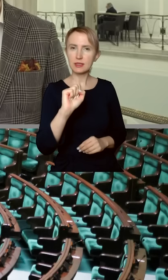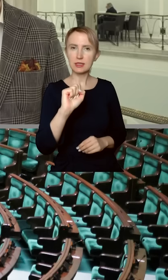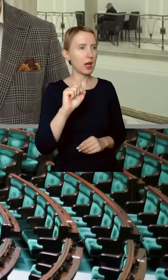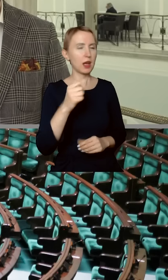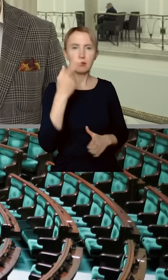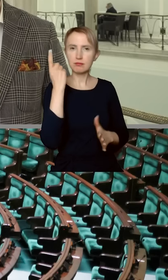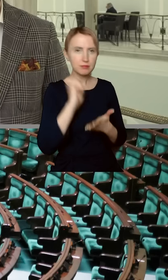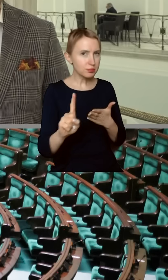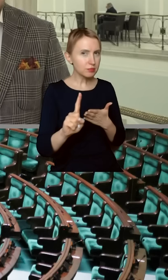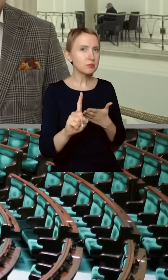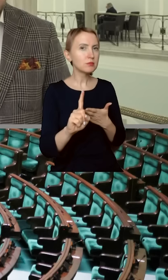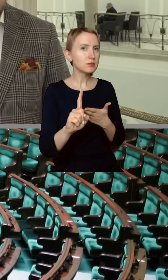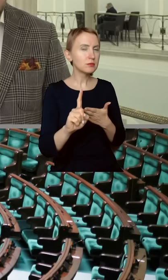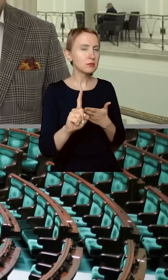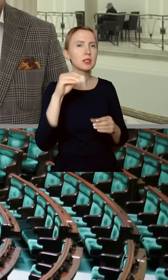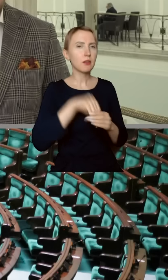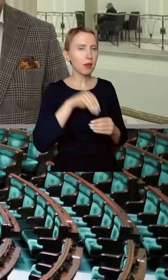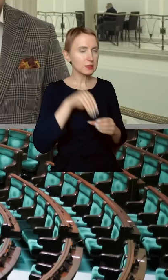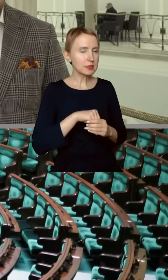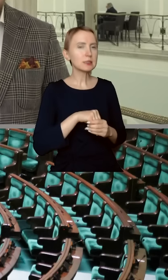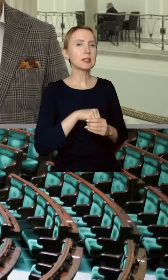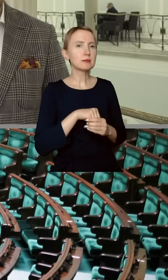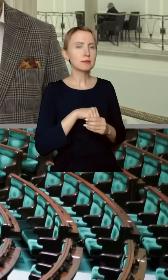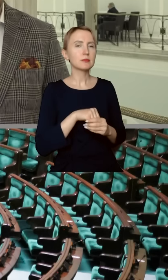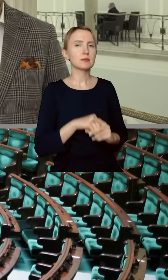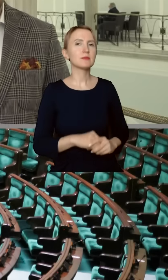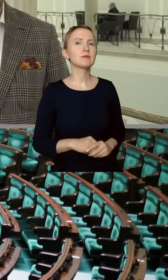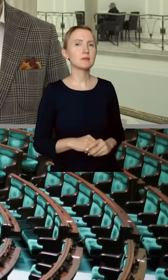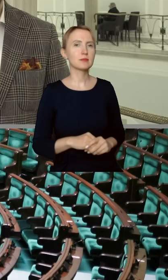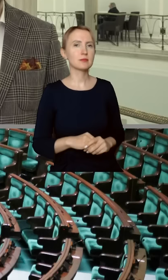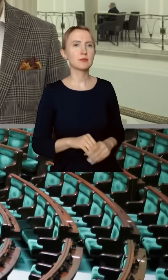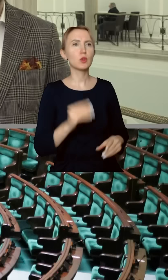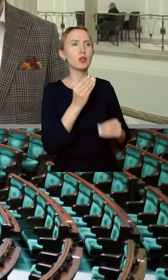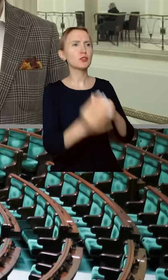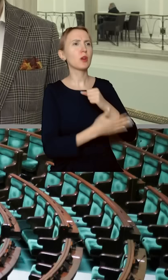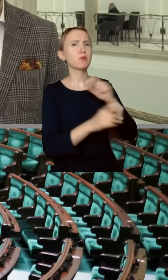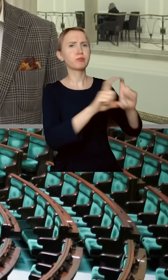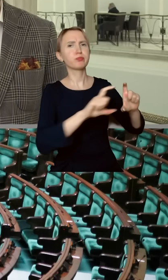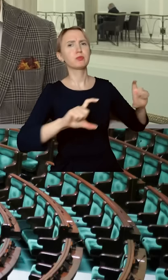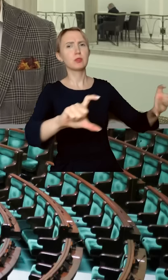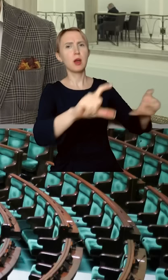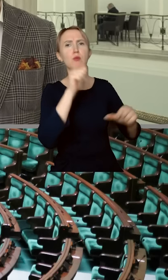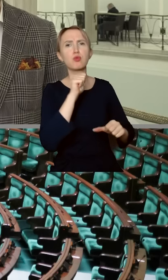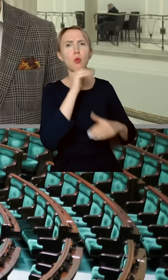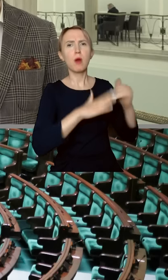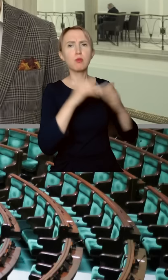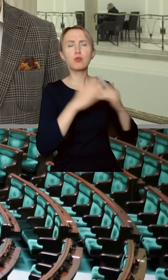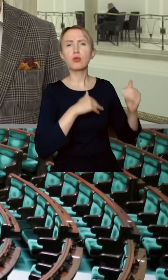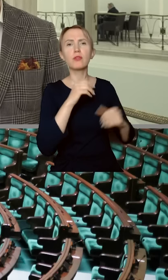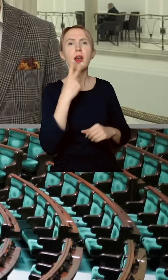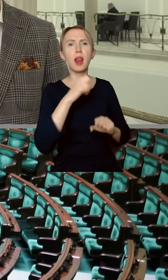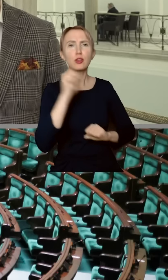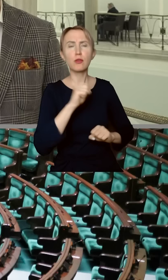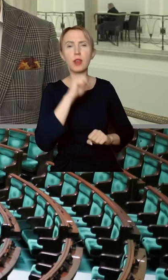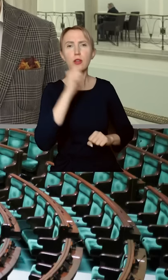nieudana inwestycja. Są nawet jeszcze fundamenty tej inwestycji, tej próby wybudowania elektrowni atomowej